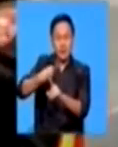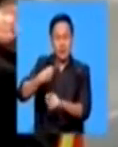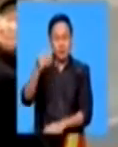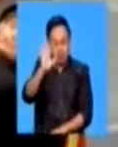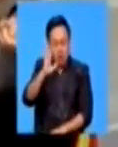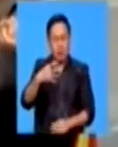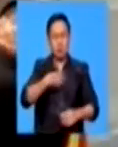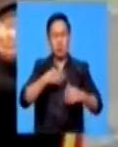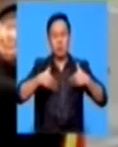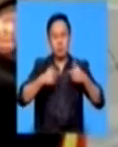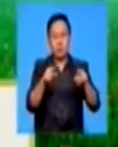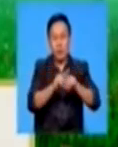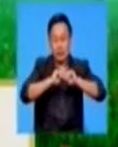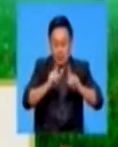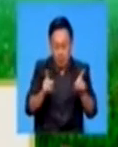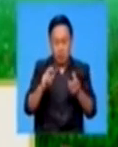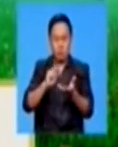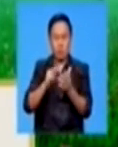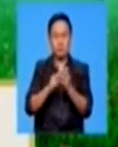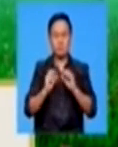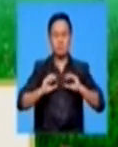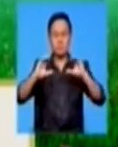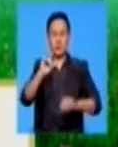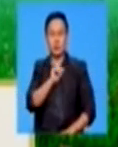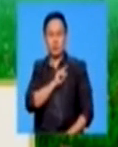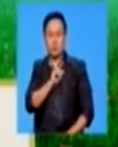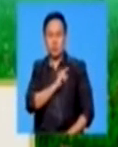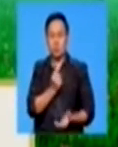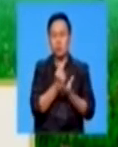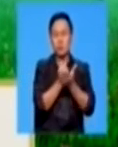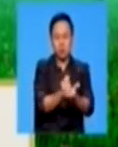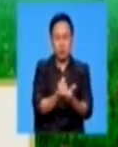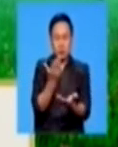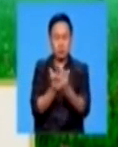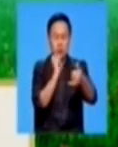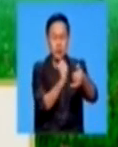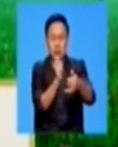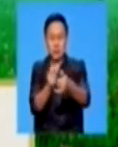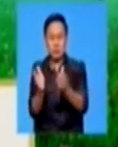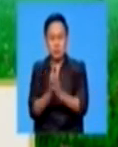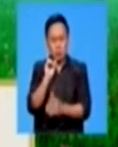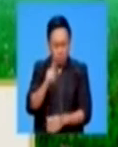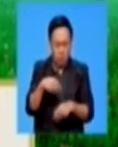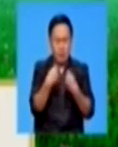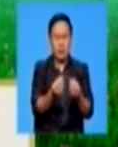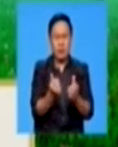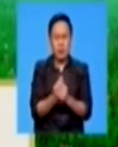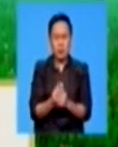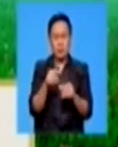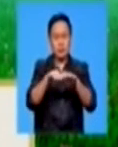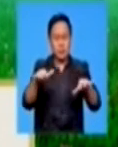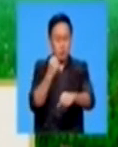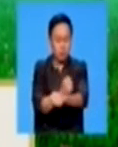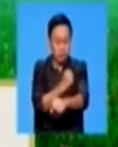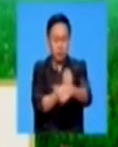ากจะเห็นความสูญเสียไม่ต้องการที่จะให้เกิดอุบัติเหตุนะครับเดี๋ยวรัฐบาลจะพยายามทำทุกอย่างเพื่ออำนวยความสะดวกแล้วก็ป้องกันการเกิดอุบัติเหตุ